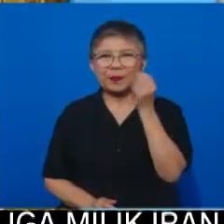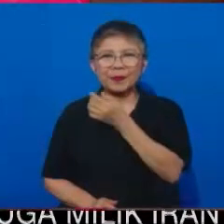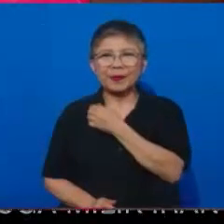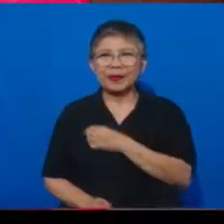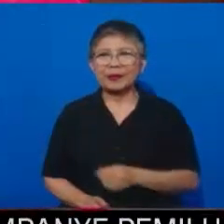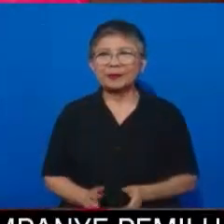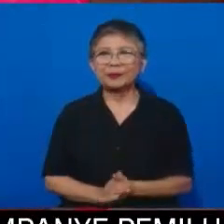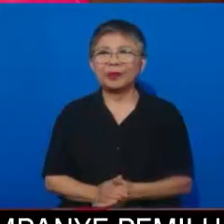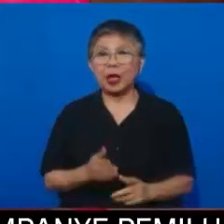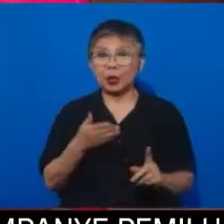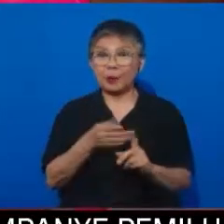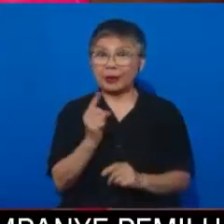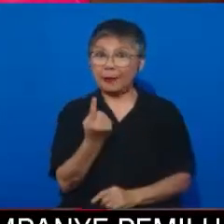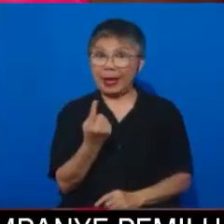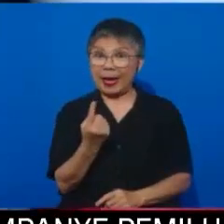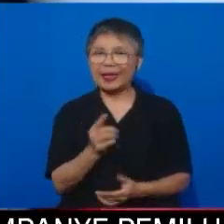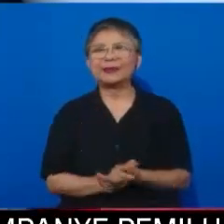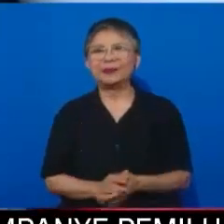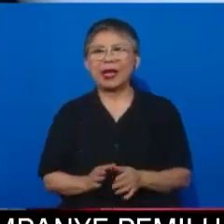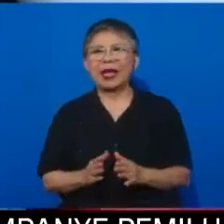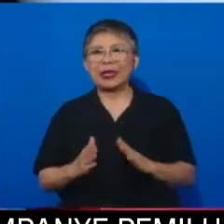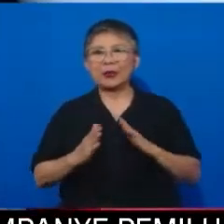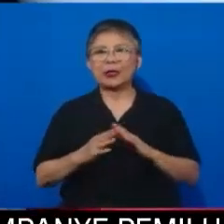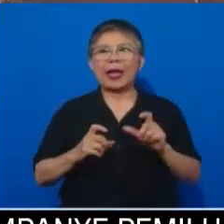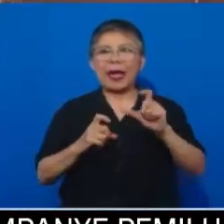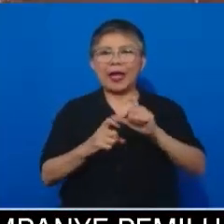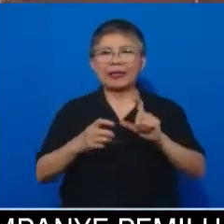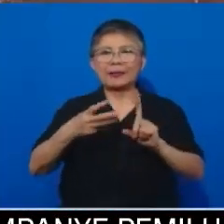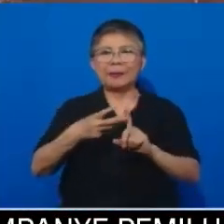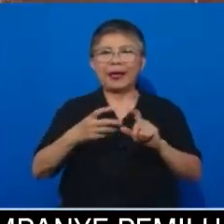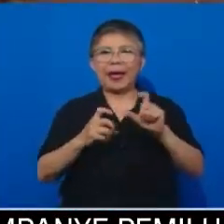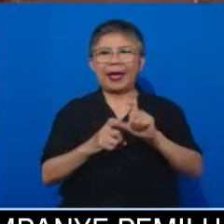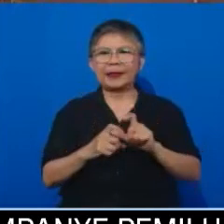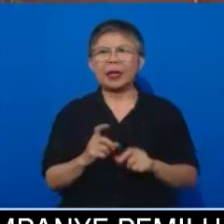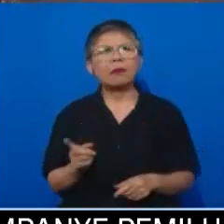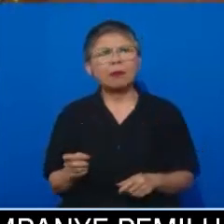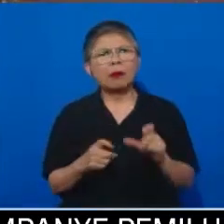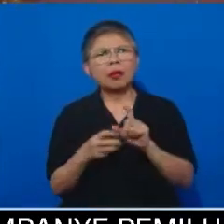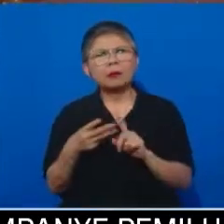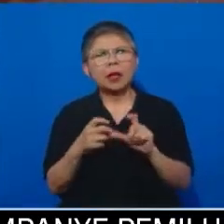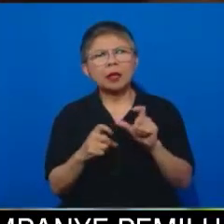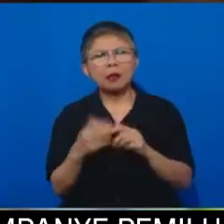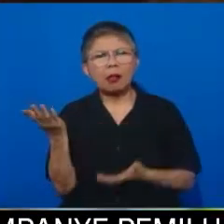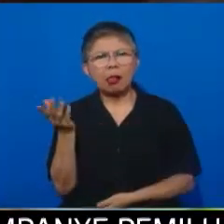dan untuk tujuan pertama saya akan mengajak anda ke belut SBS coba tebak Apa itu